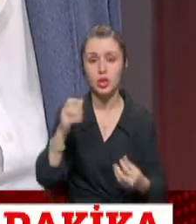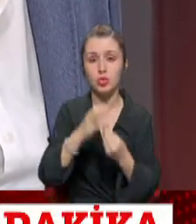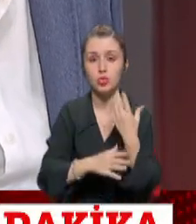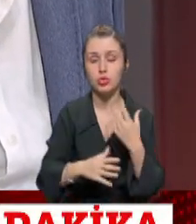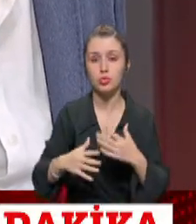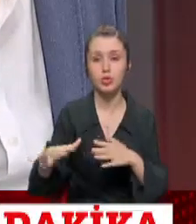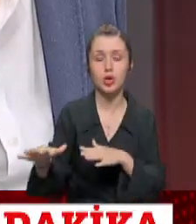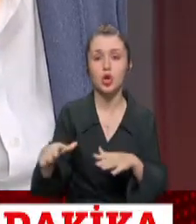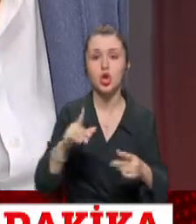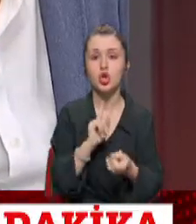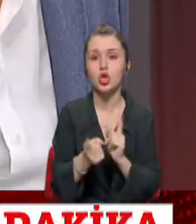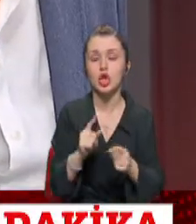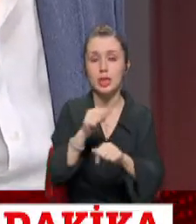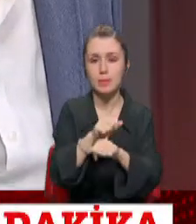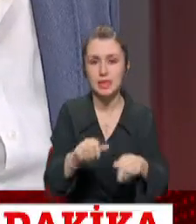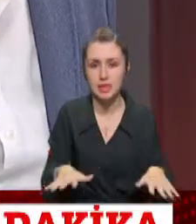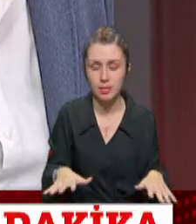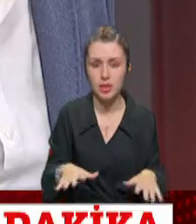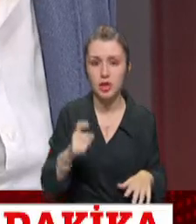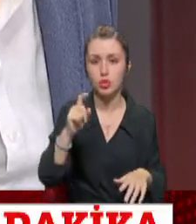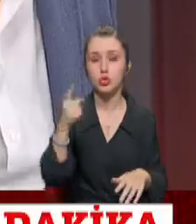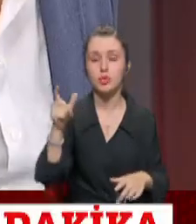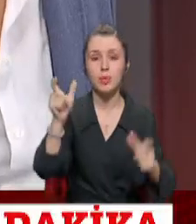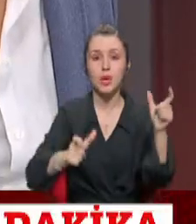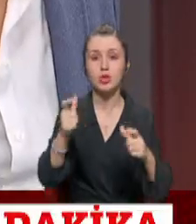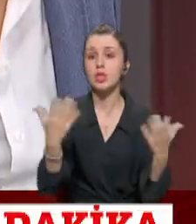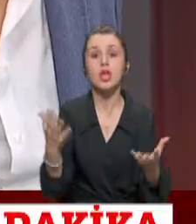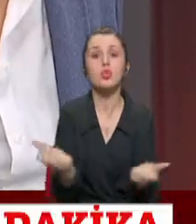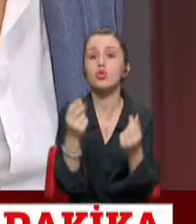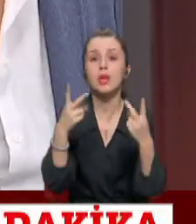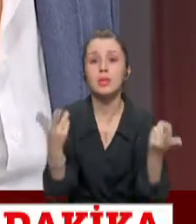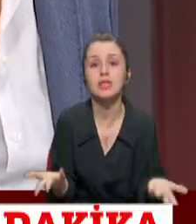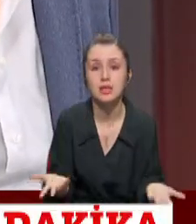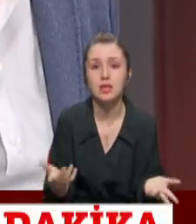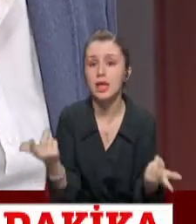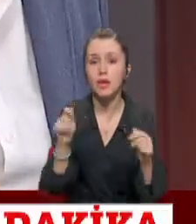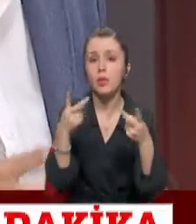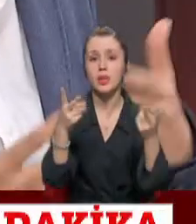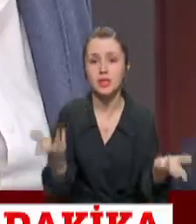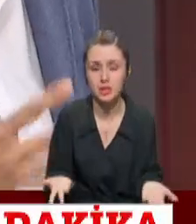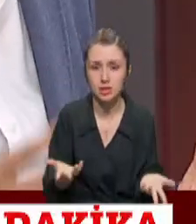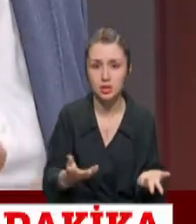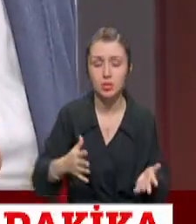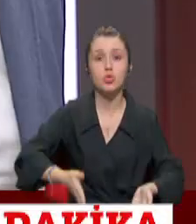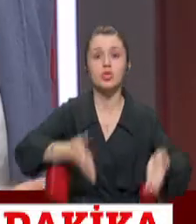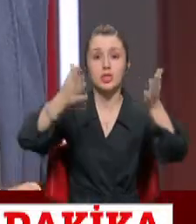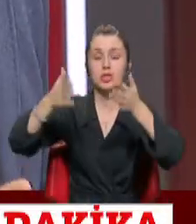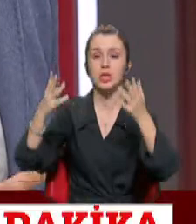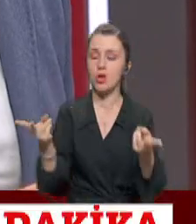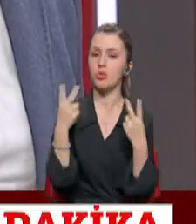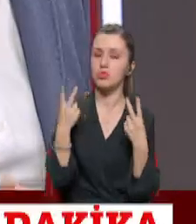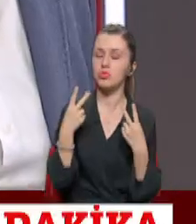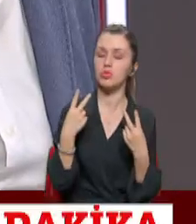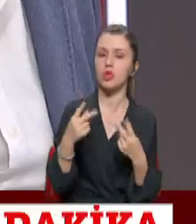bu afet yönetim sisteminde 9000 personelle neyi kurtarabilirsiniz? Neyi yapabilirsiniz? Bir de o sitede öyle süslü